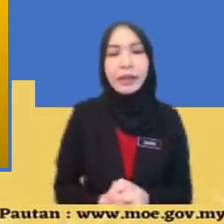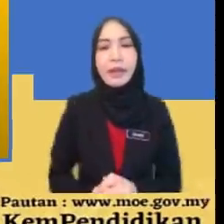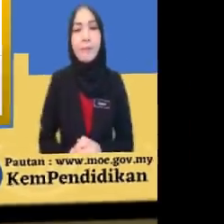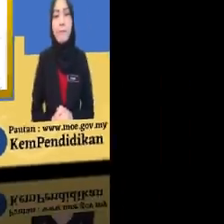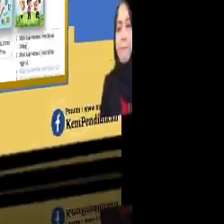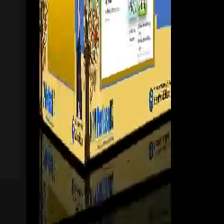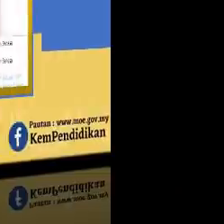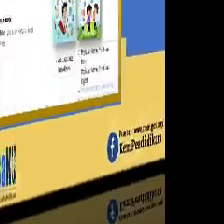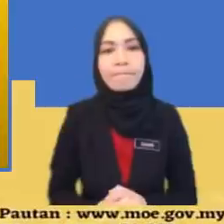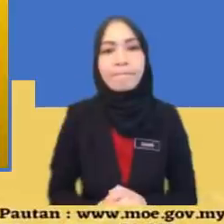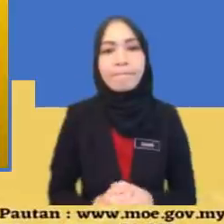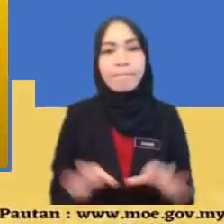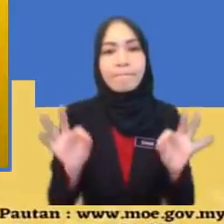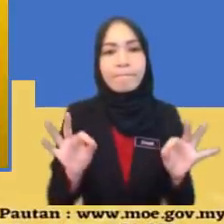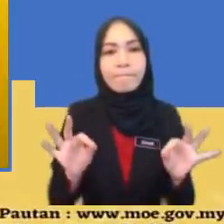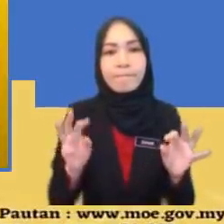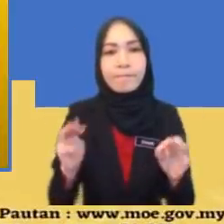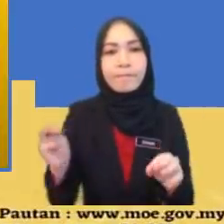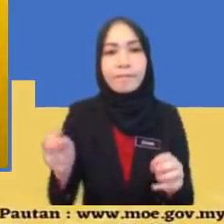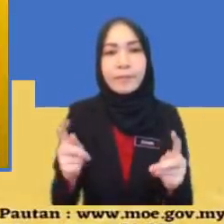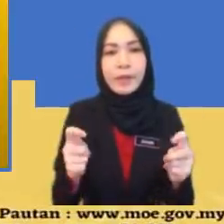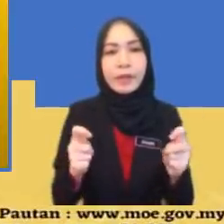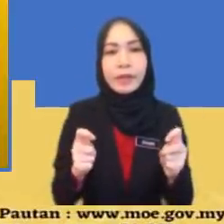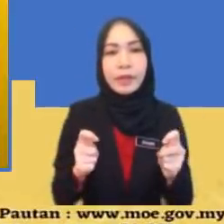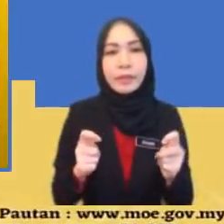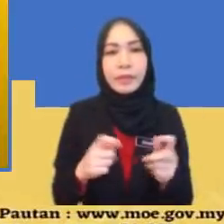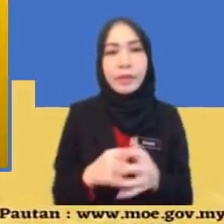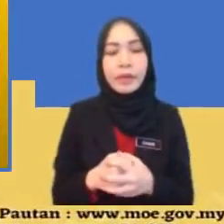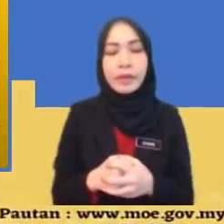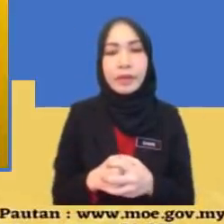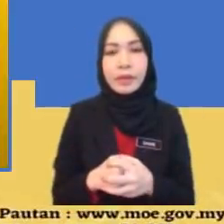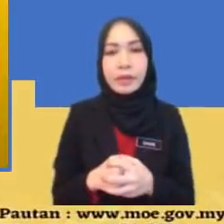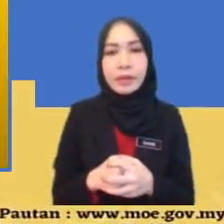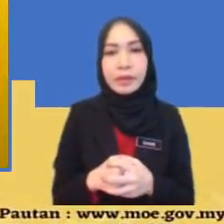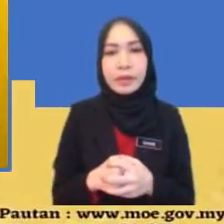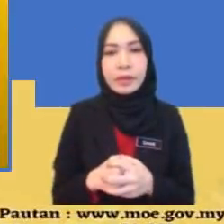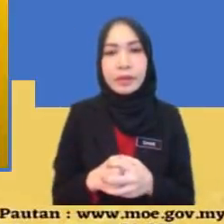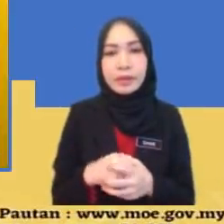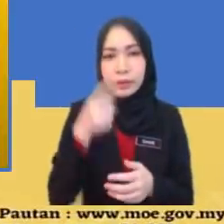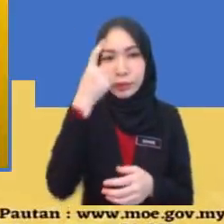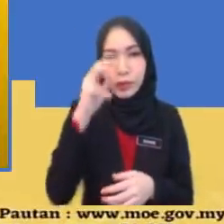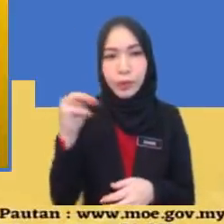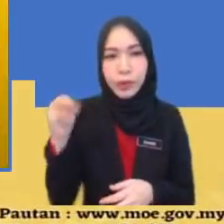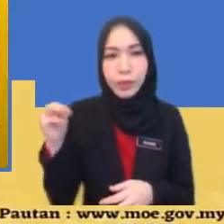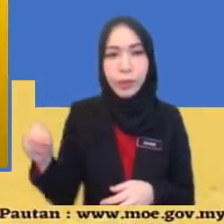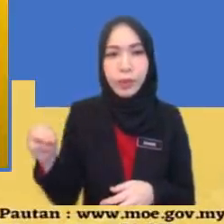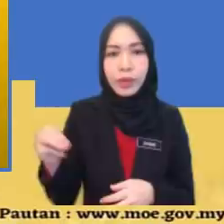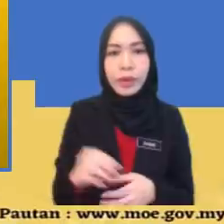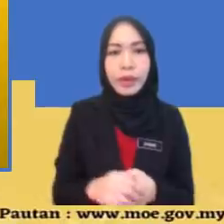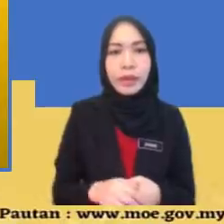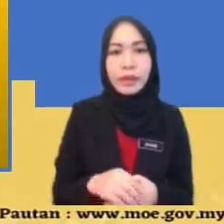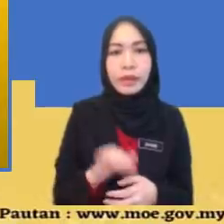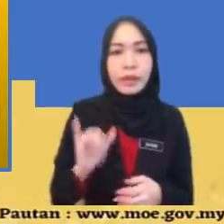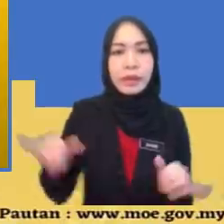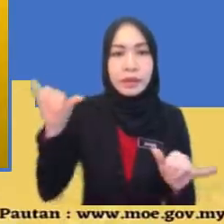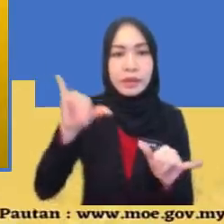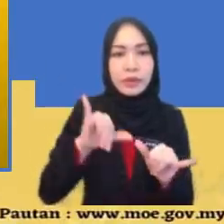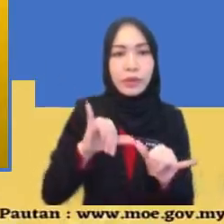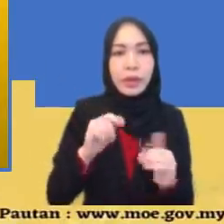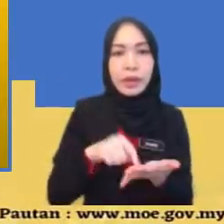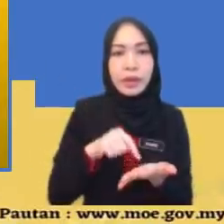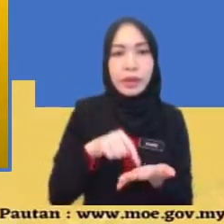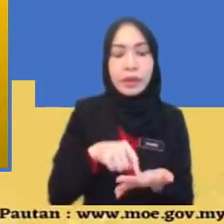oleh murid-murid yang terlibat melalui pemugaran ini kepiye mengharapkan penguasaan murid-murid